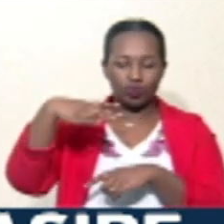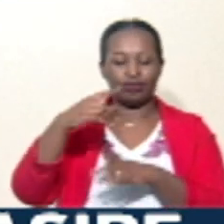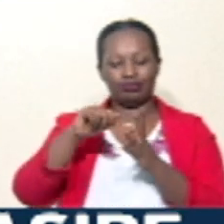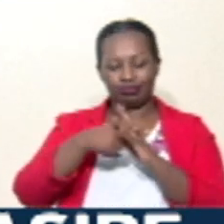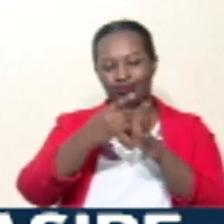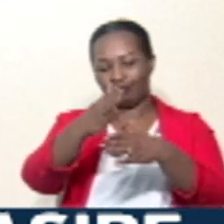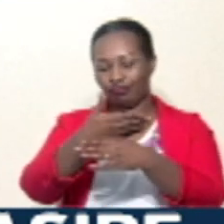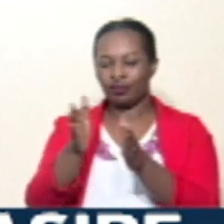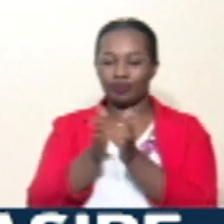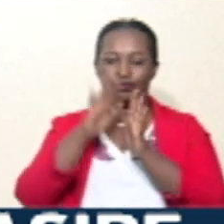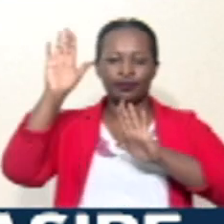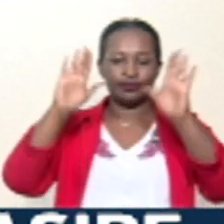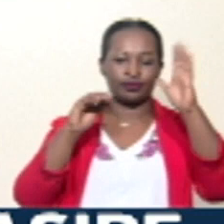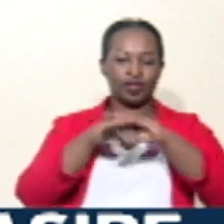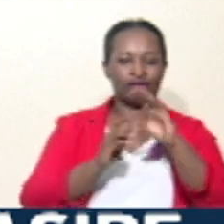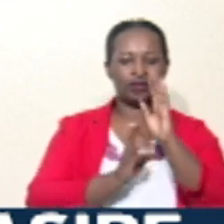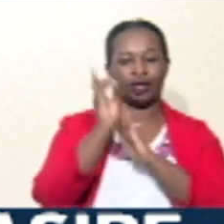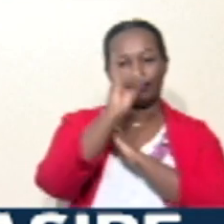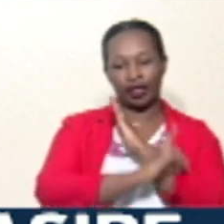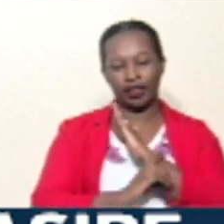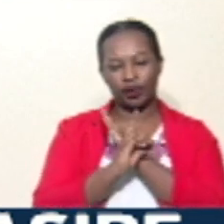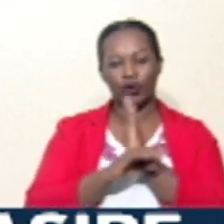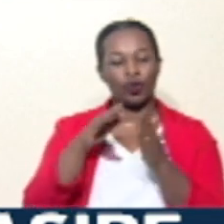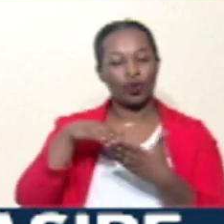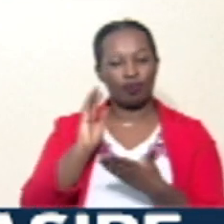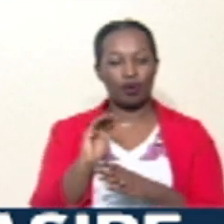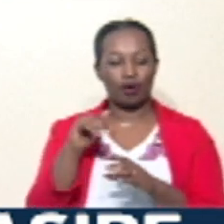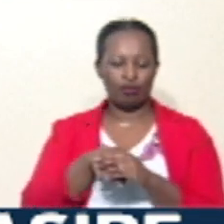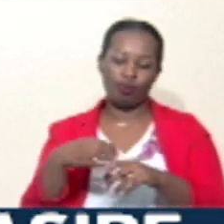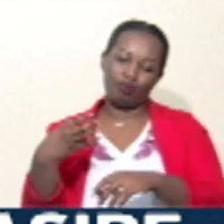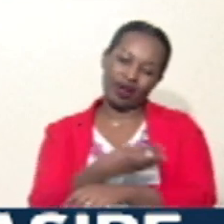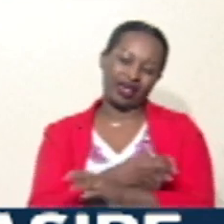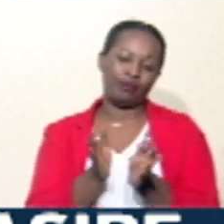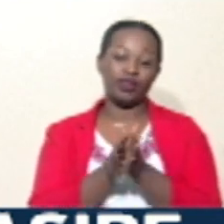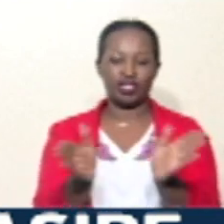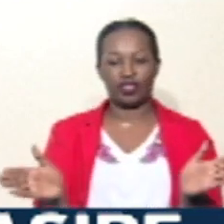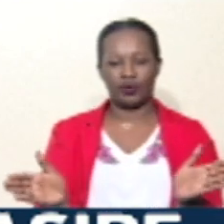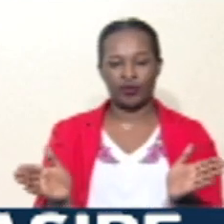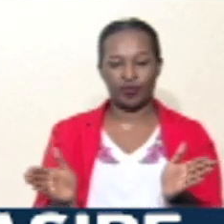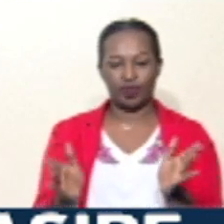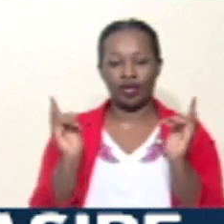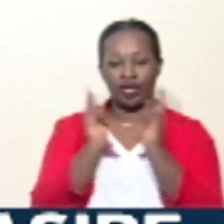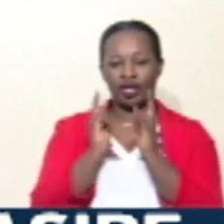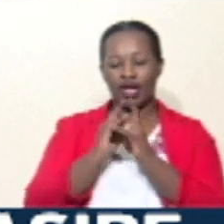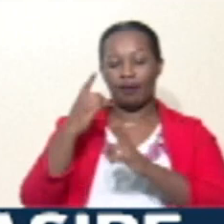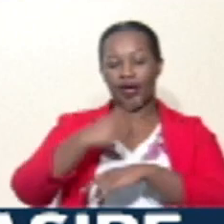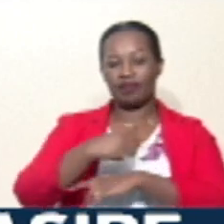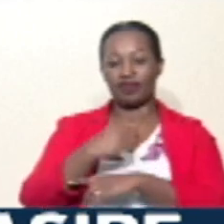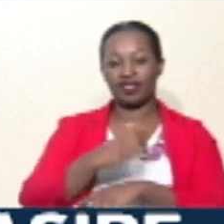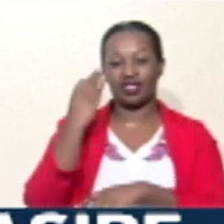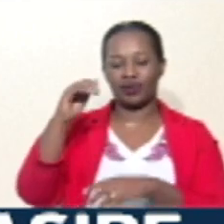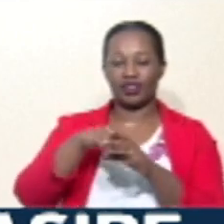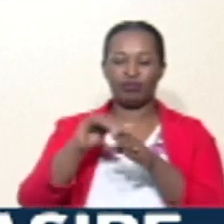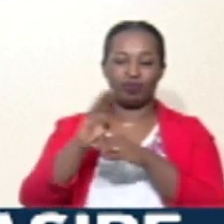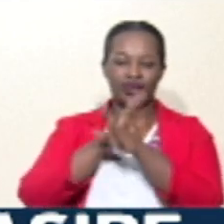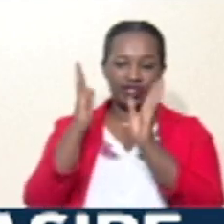gukwirakwizwa ndetse no kugira uruhare mu iterambere ry'igihugu, cyane cyane mu by'ingufu muri rusange. Mu nama y'iminsi itatu ihuje abashoramari